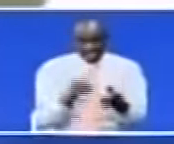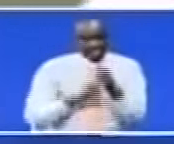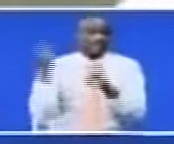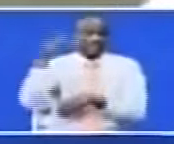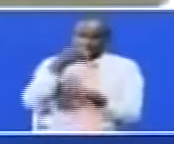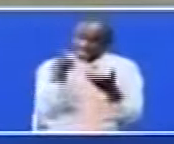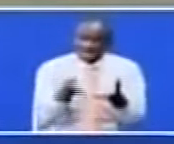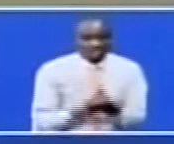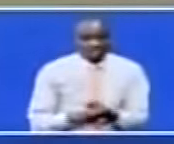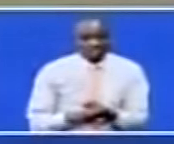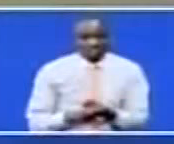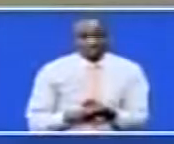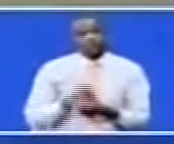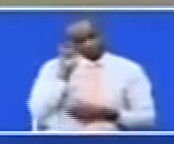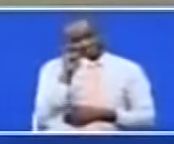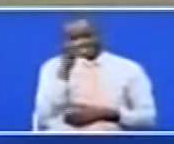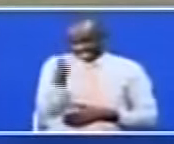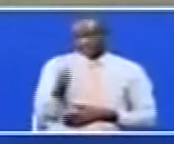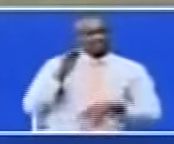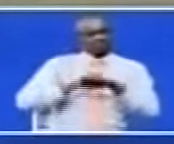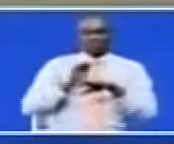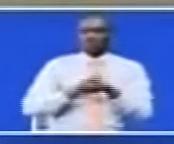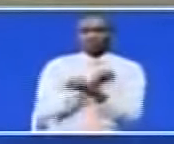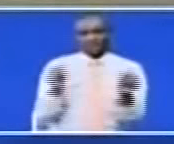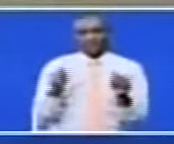hapa. Tena nimeona hapa ni mzuri.